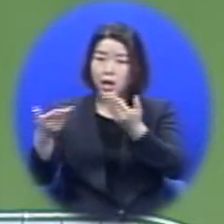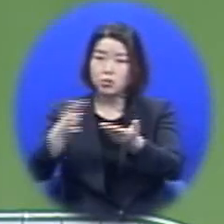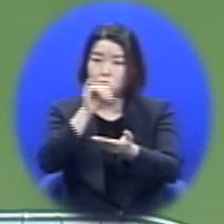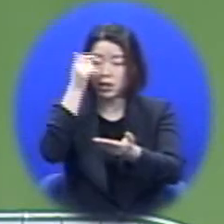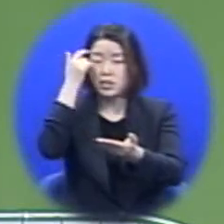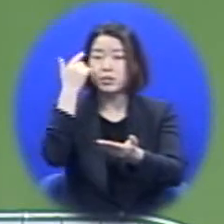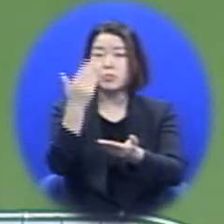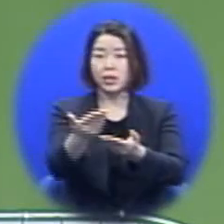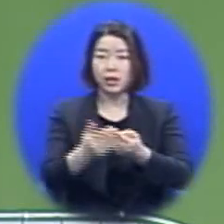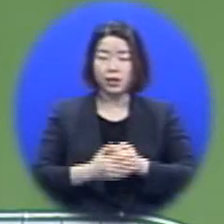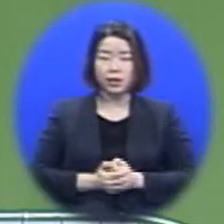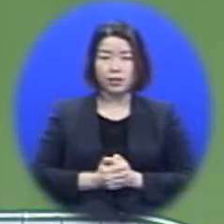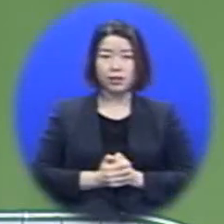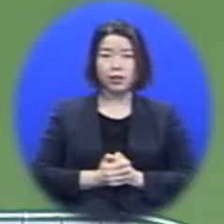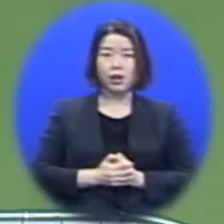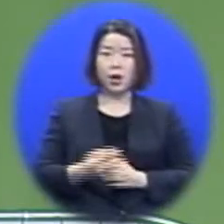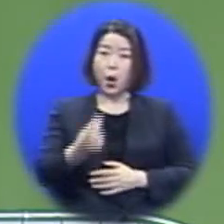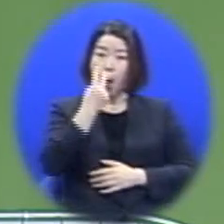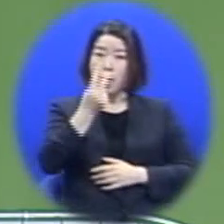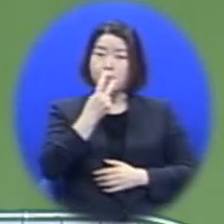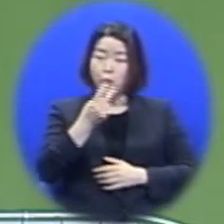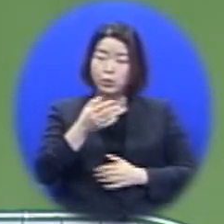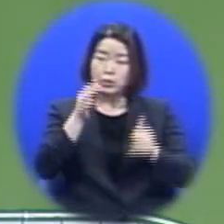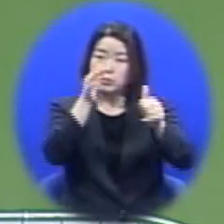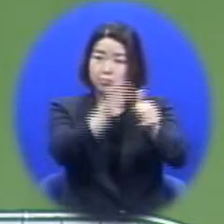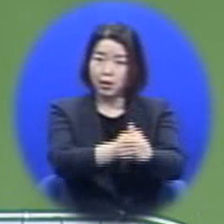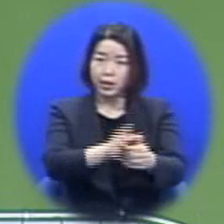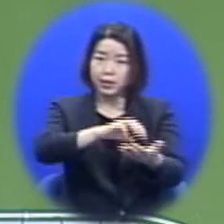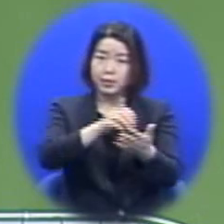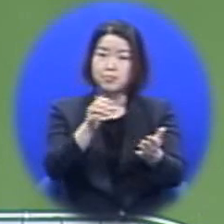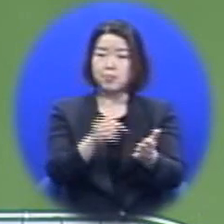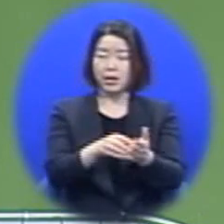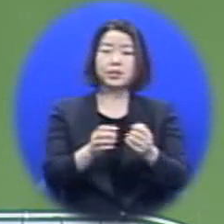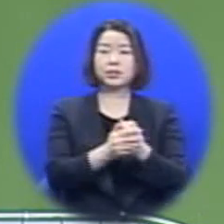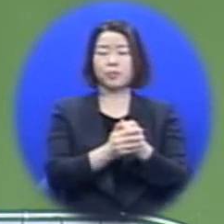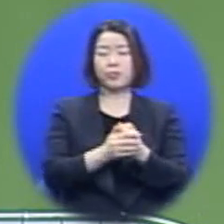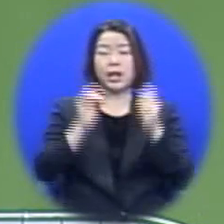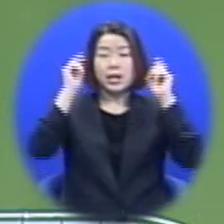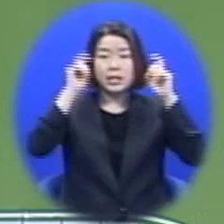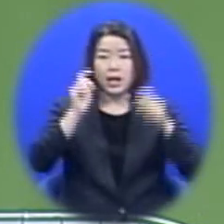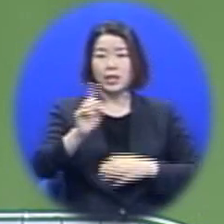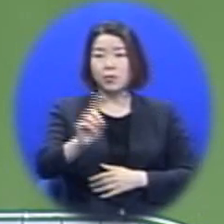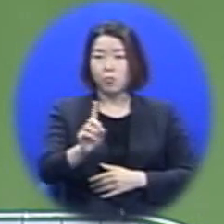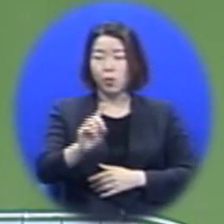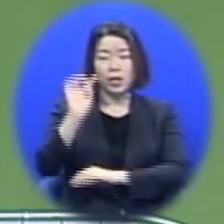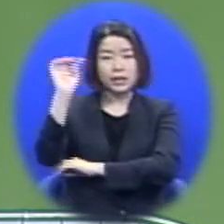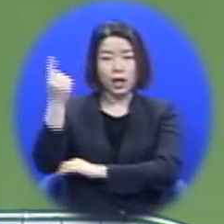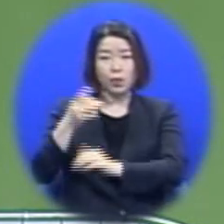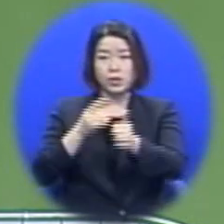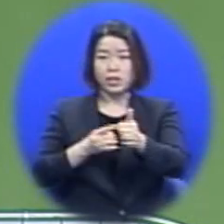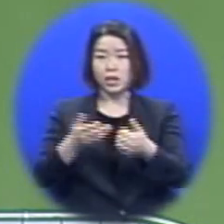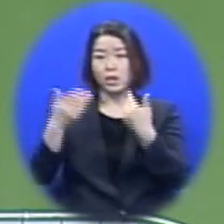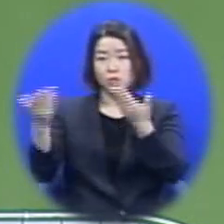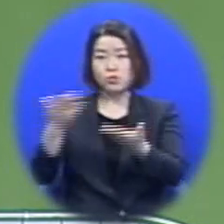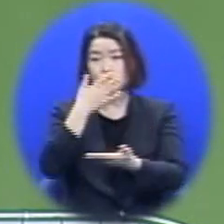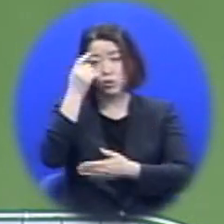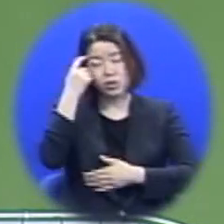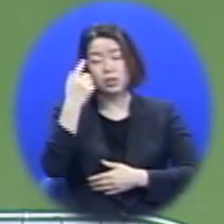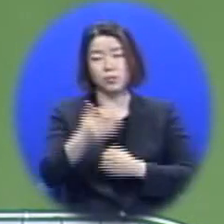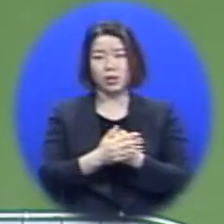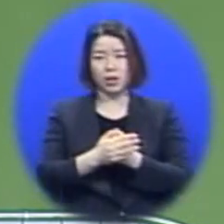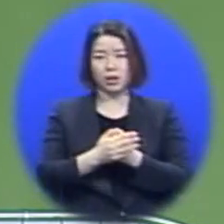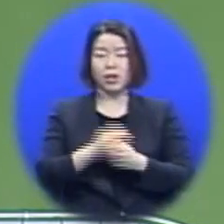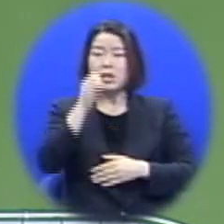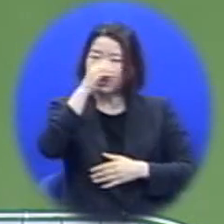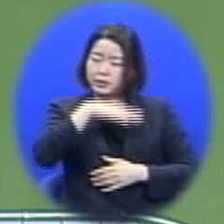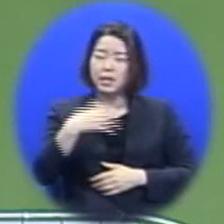있겠습니까? 목숨을 걸어야 될 정도로 그렇게 양이 뭘 다윗에게 제대로 해준 게 있겠냐 말이에요. 그냥 책임감이